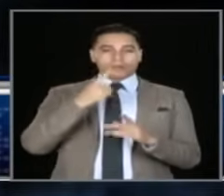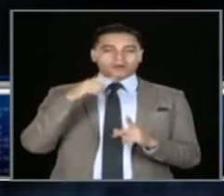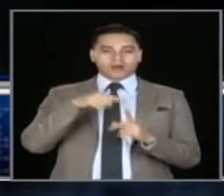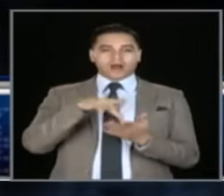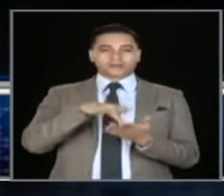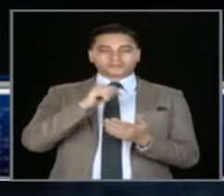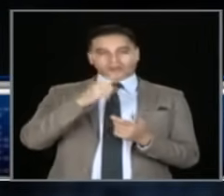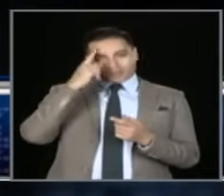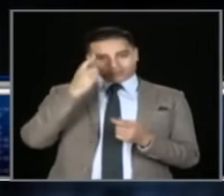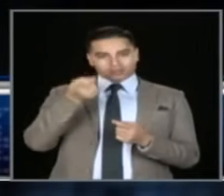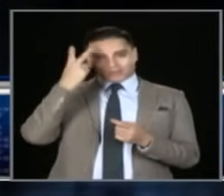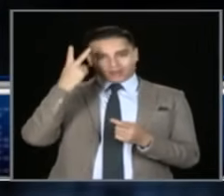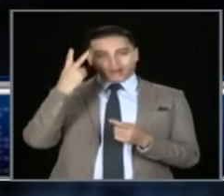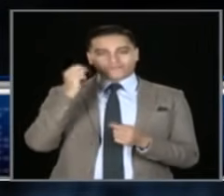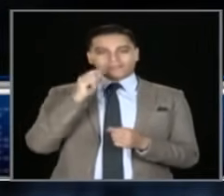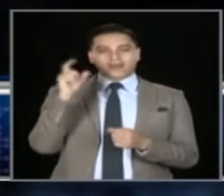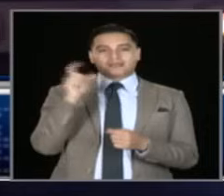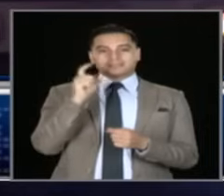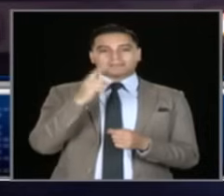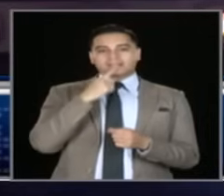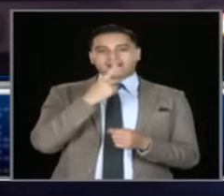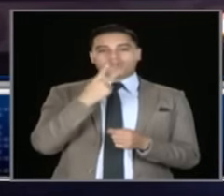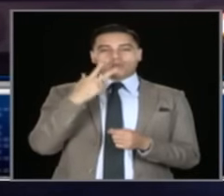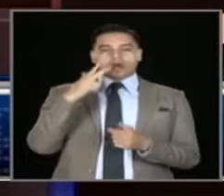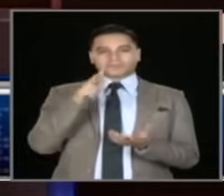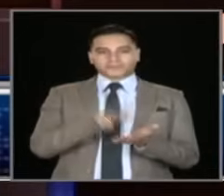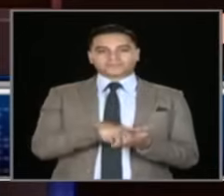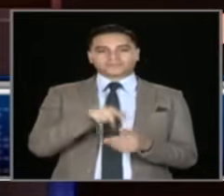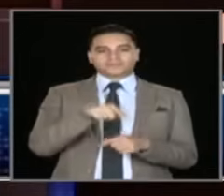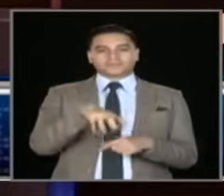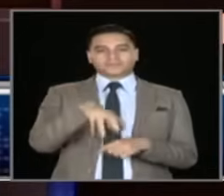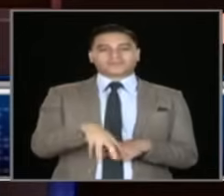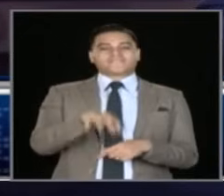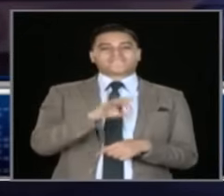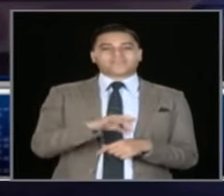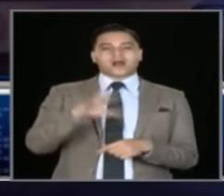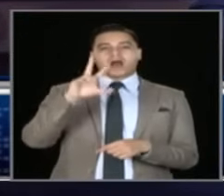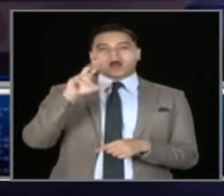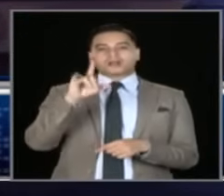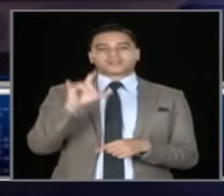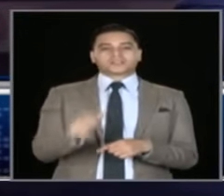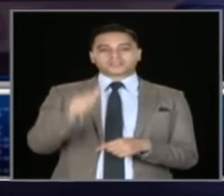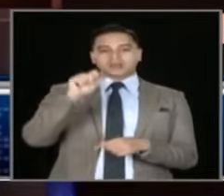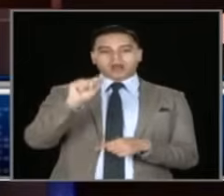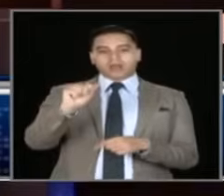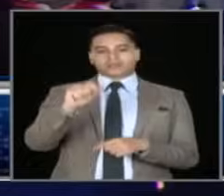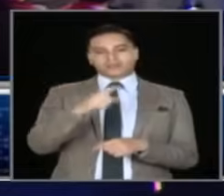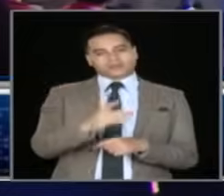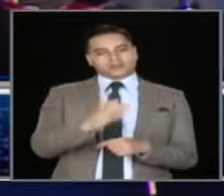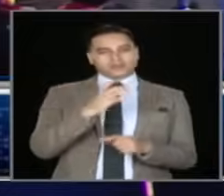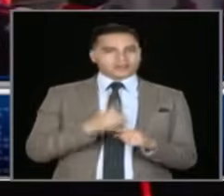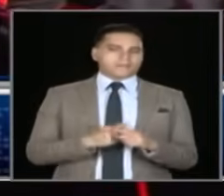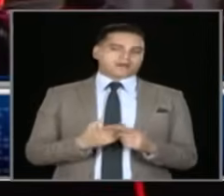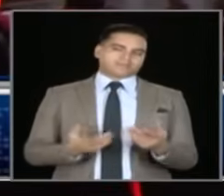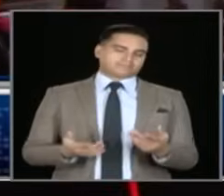الإسلامية عام 2005؟ أحمد إجابتك؟ الرياض. الرياض؟ إجابة خاطئة